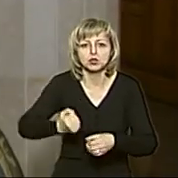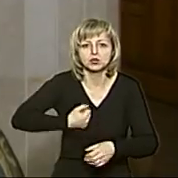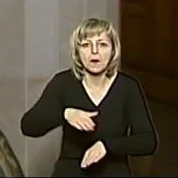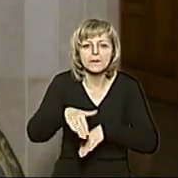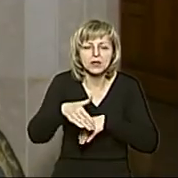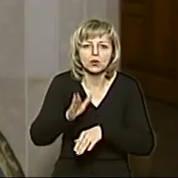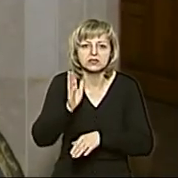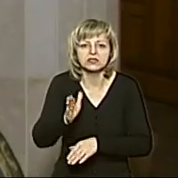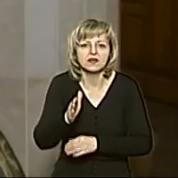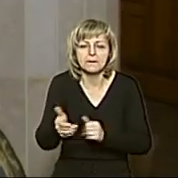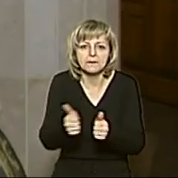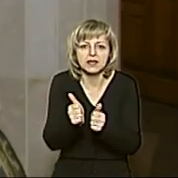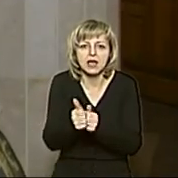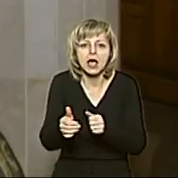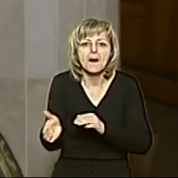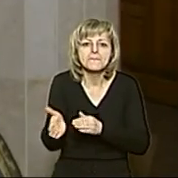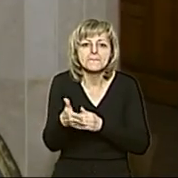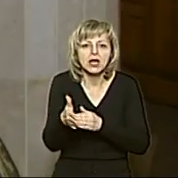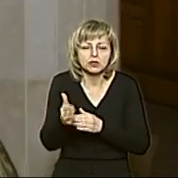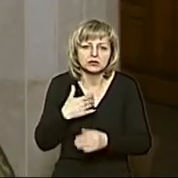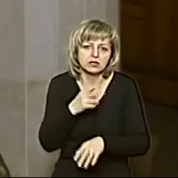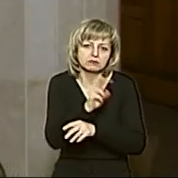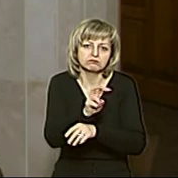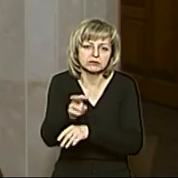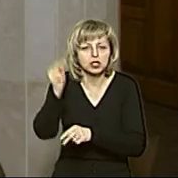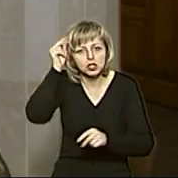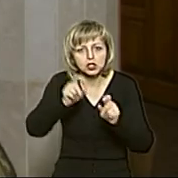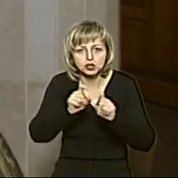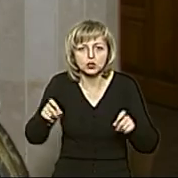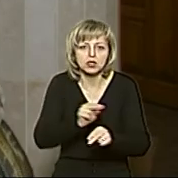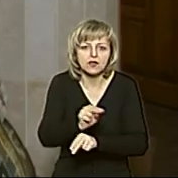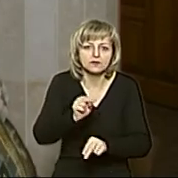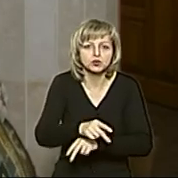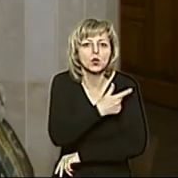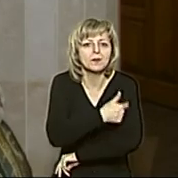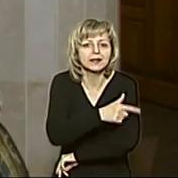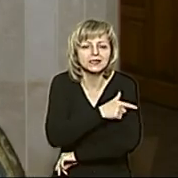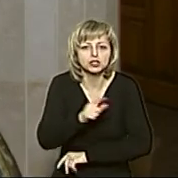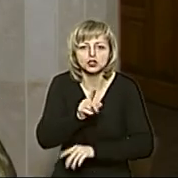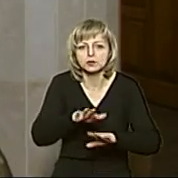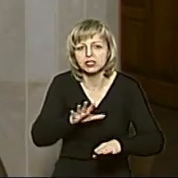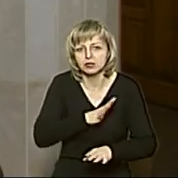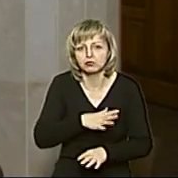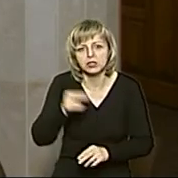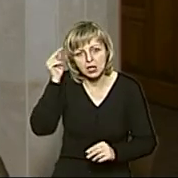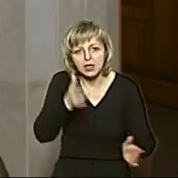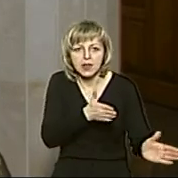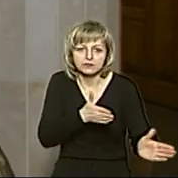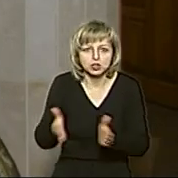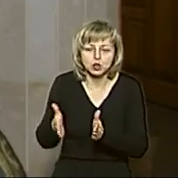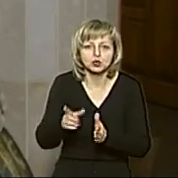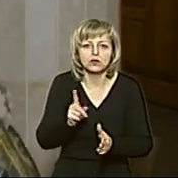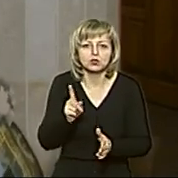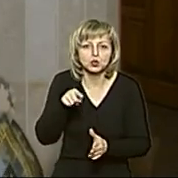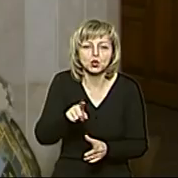зараз я вибрав, хожу по школах, вчу тактичній медицині, щоб діти могли бути навчені, готові до цього, що